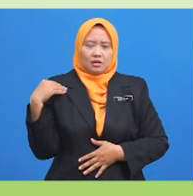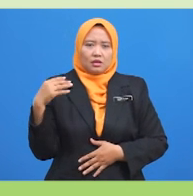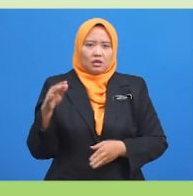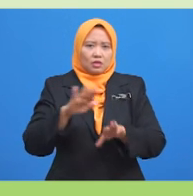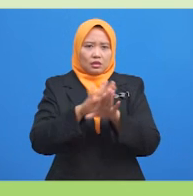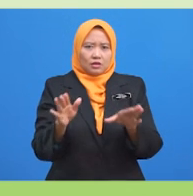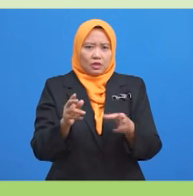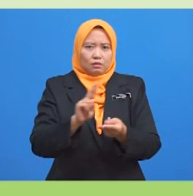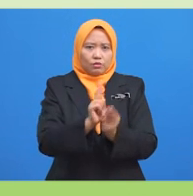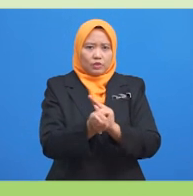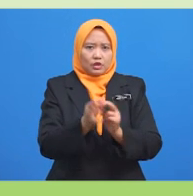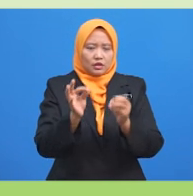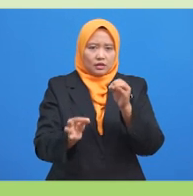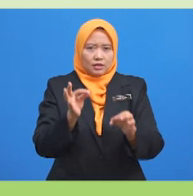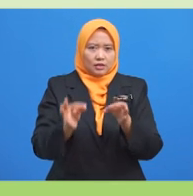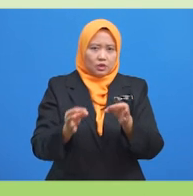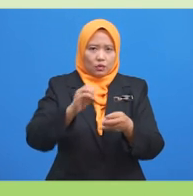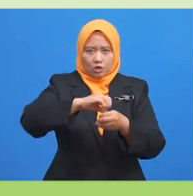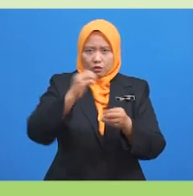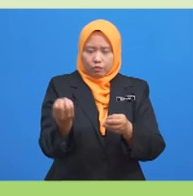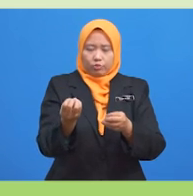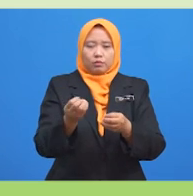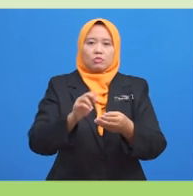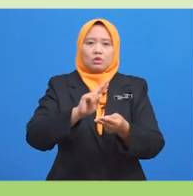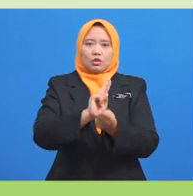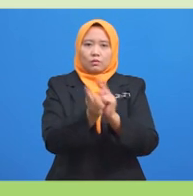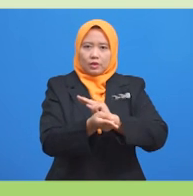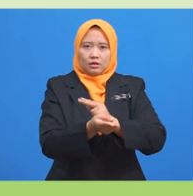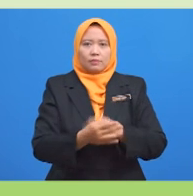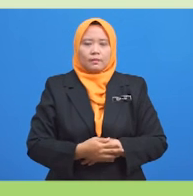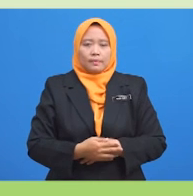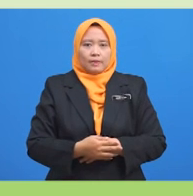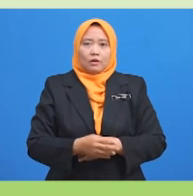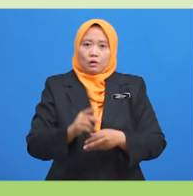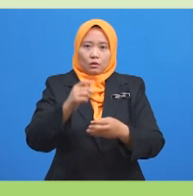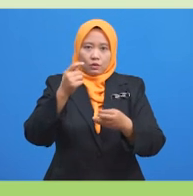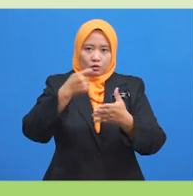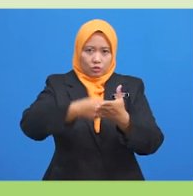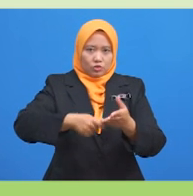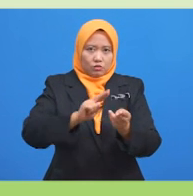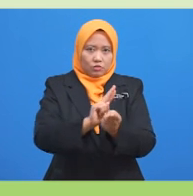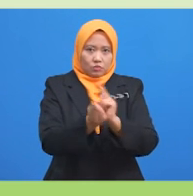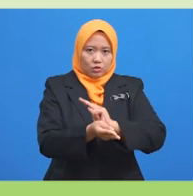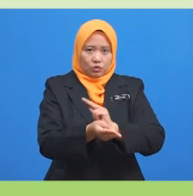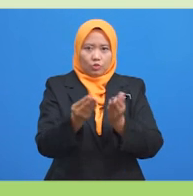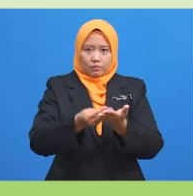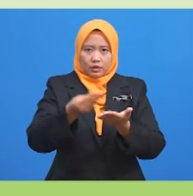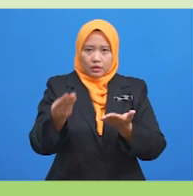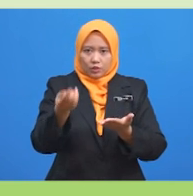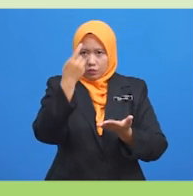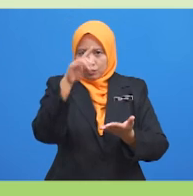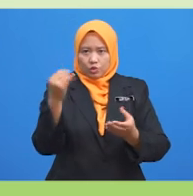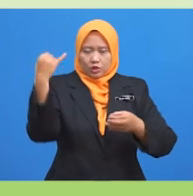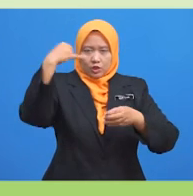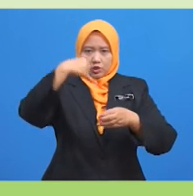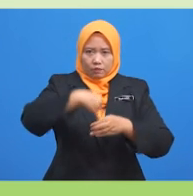berubah. Kos berubah ialah bayaran terhadap penggunaan input berubah. Kos ini